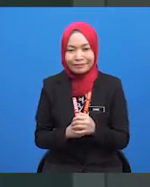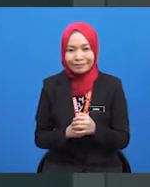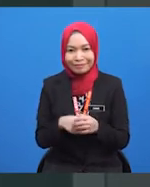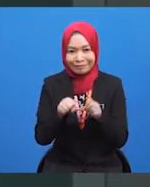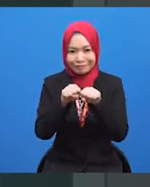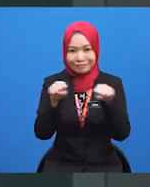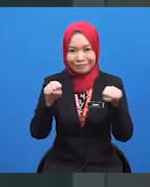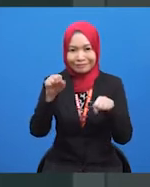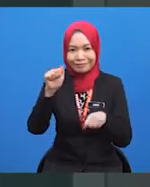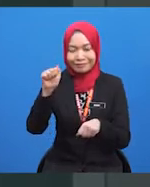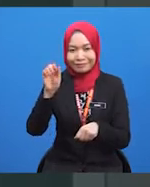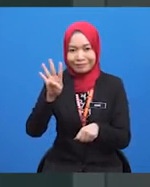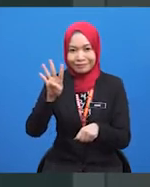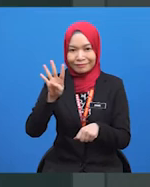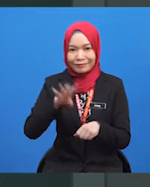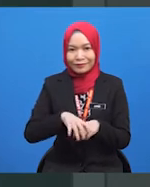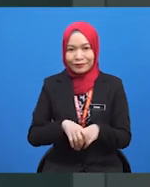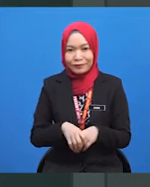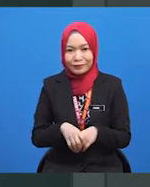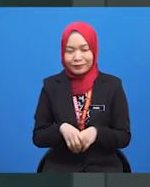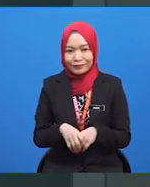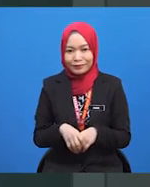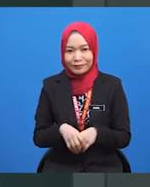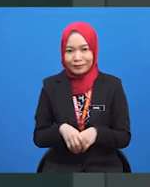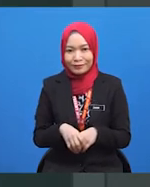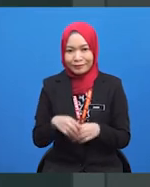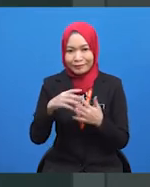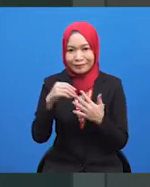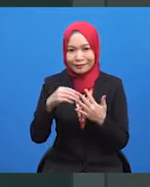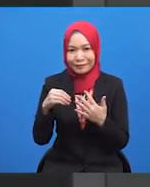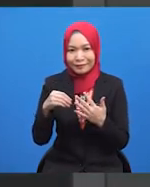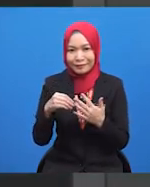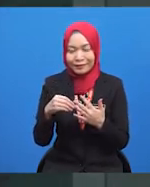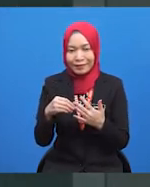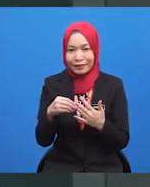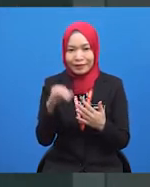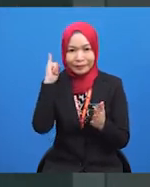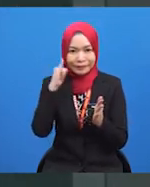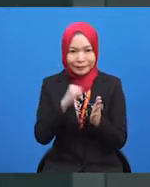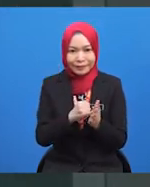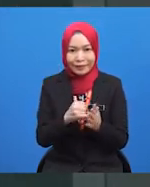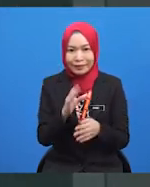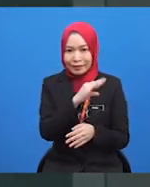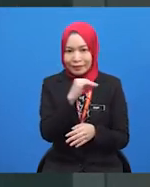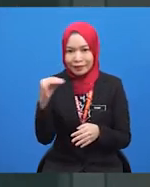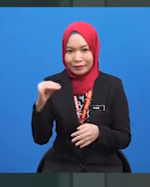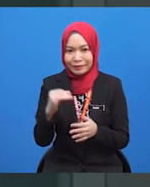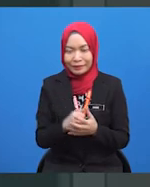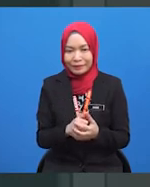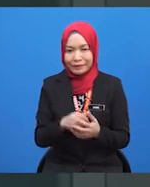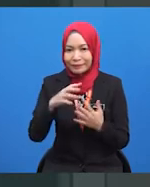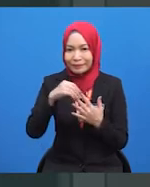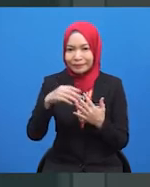saiz A4, kemudian pilih image dan